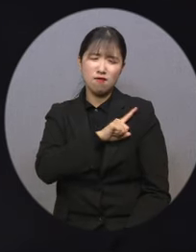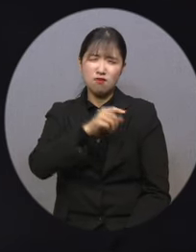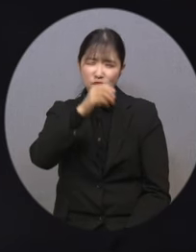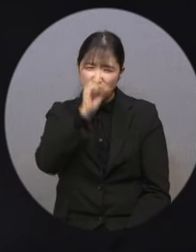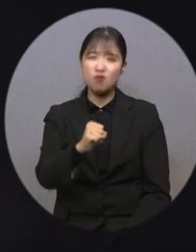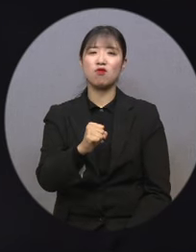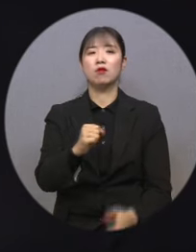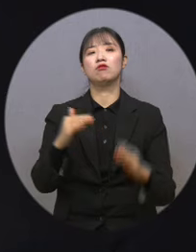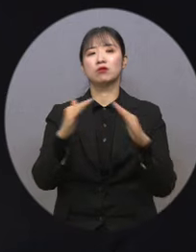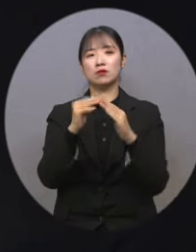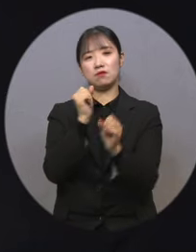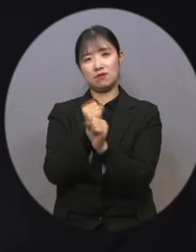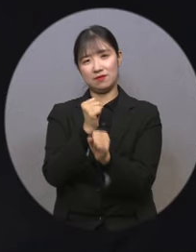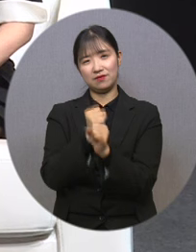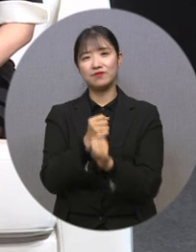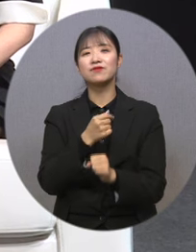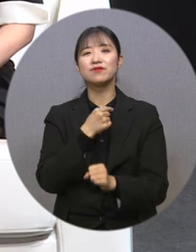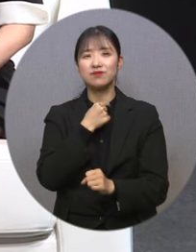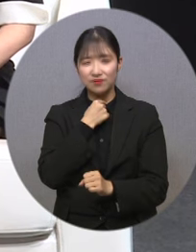주택을 만들어드리겠다.